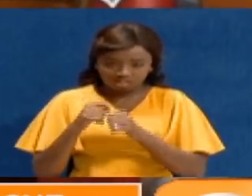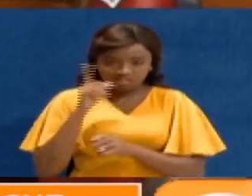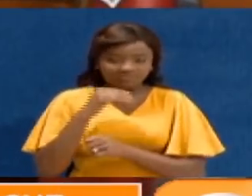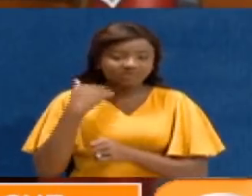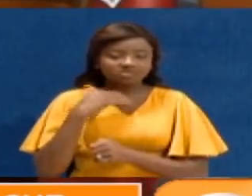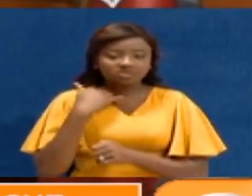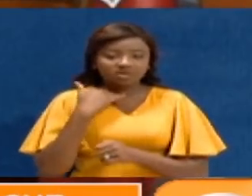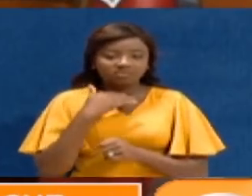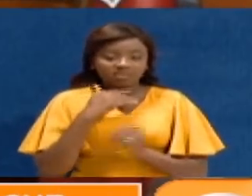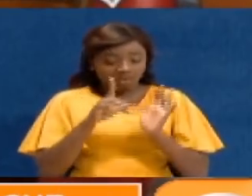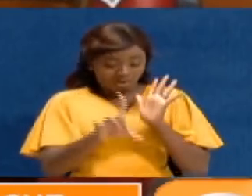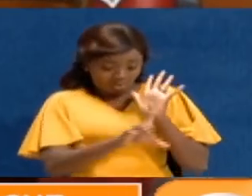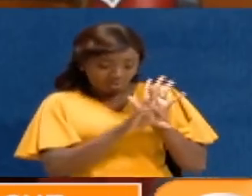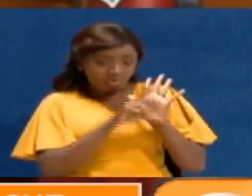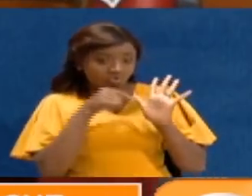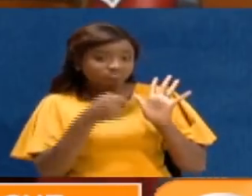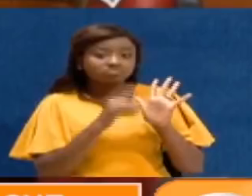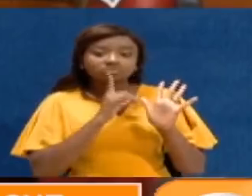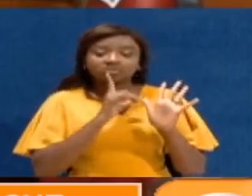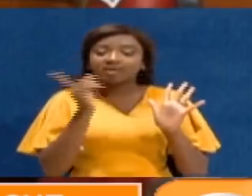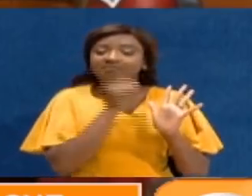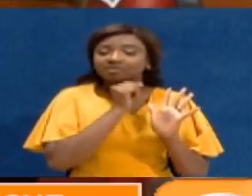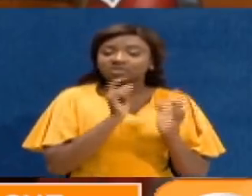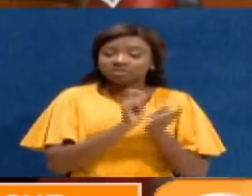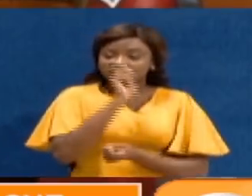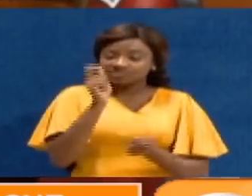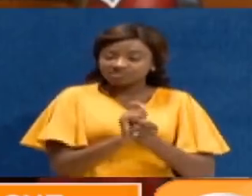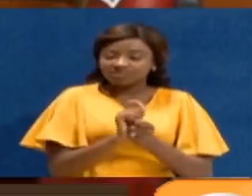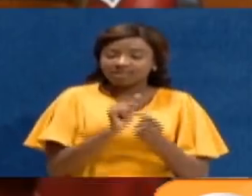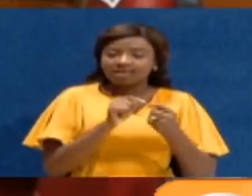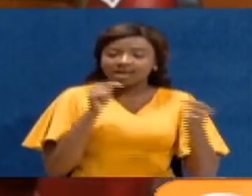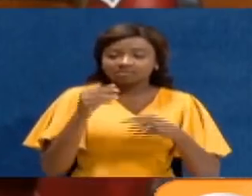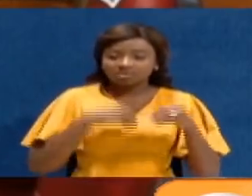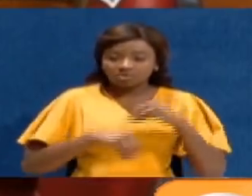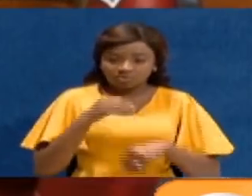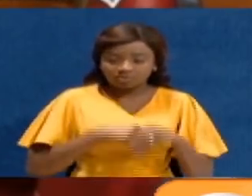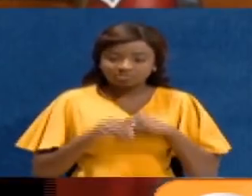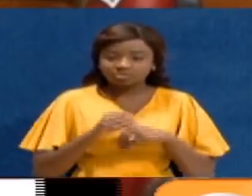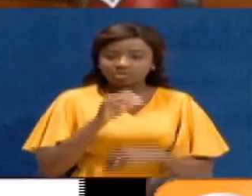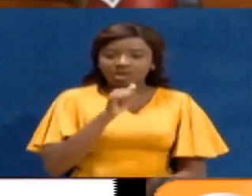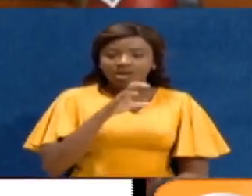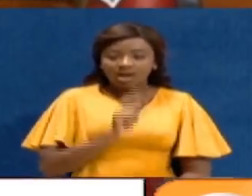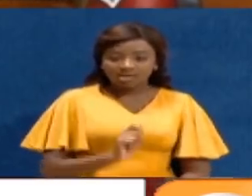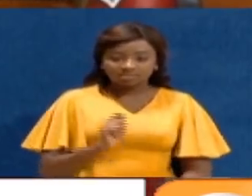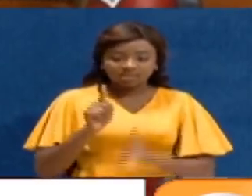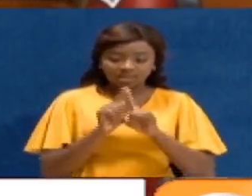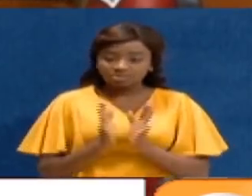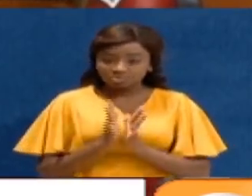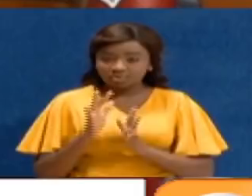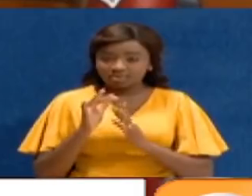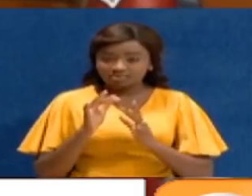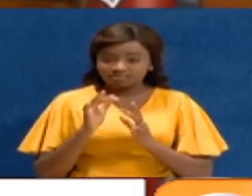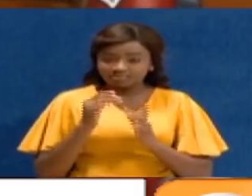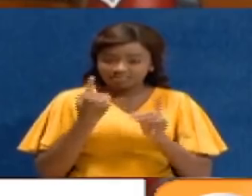law, specifically the Anti-Corruption and Economic Crimes Act, which crimes he has